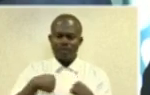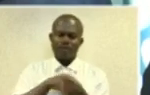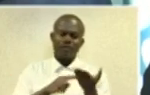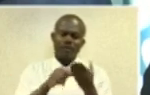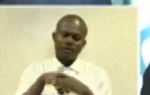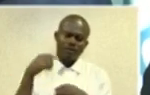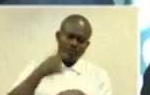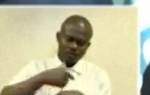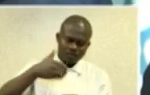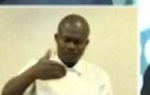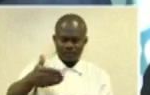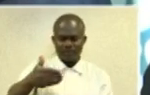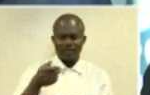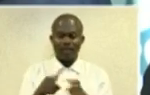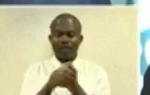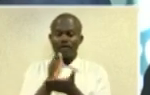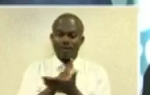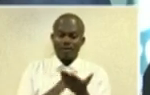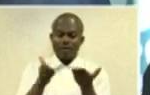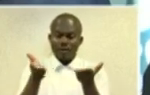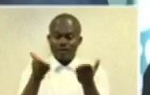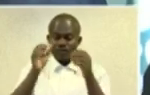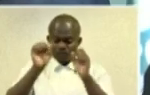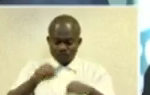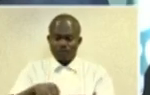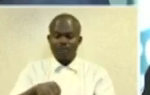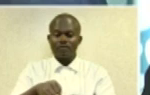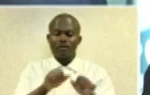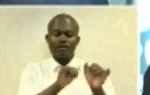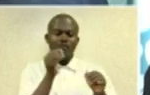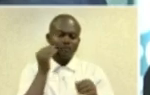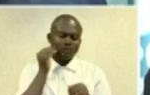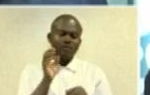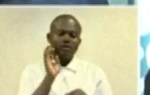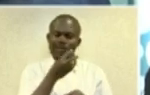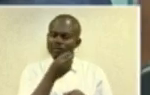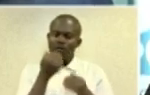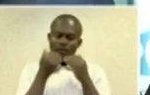munsi, ndetse bamwe hano dushobora kuba twasize ntana yahari.